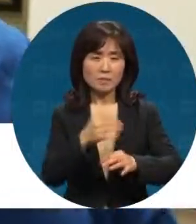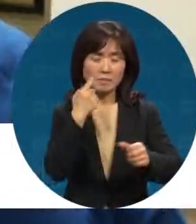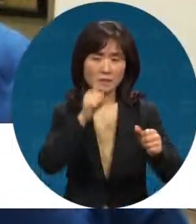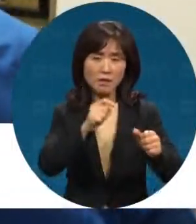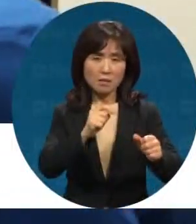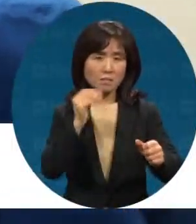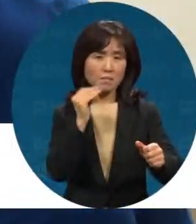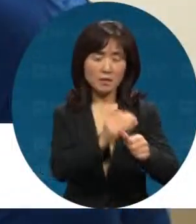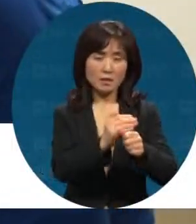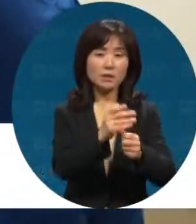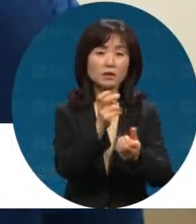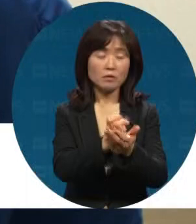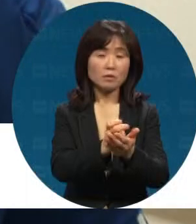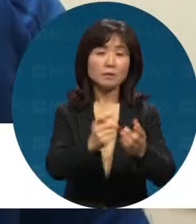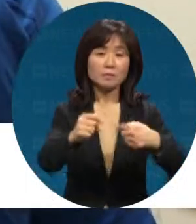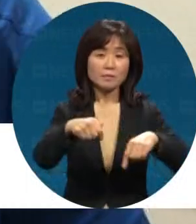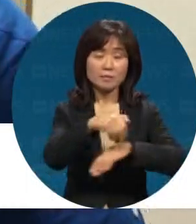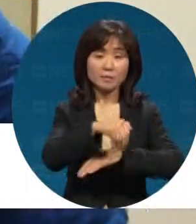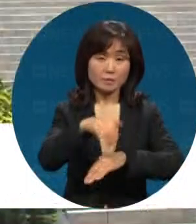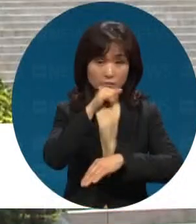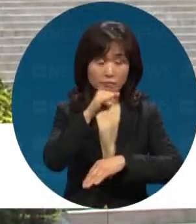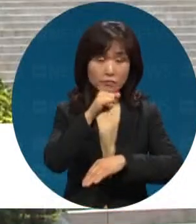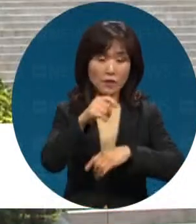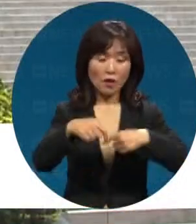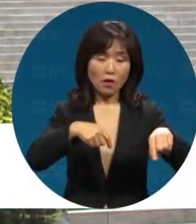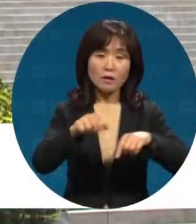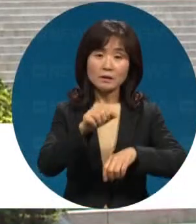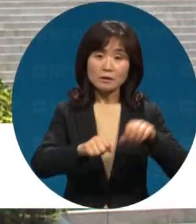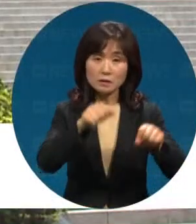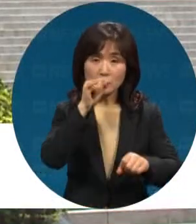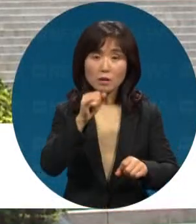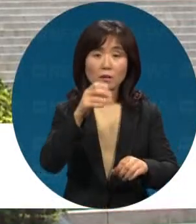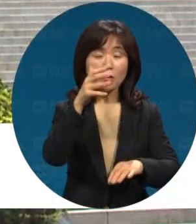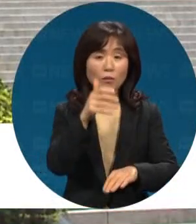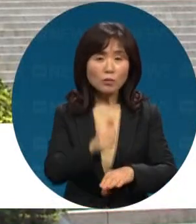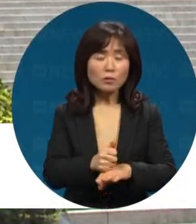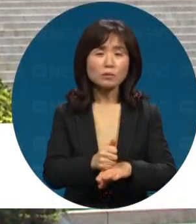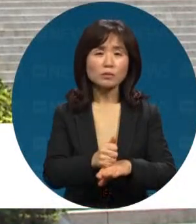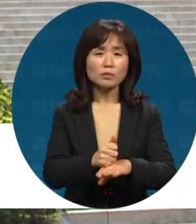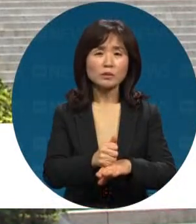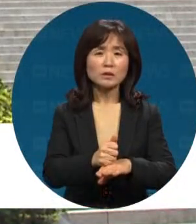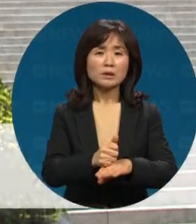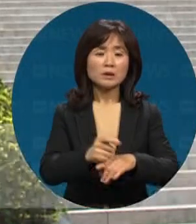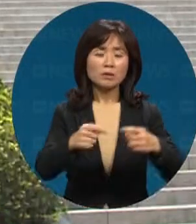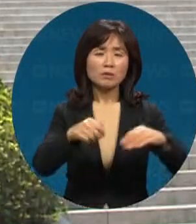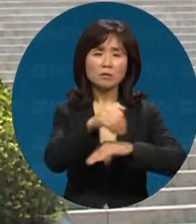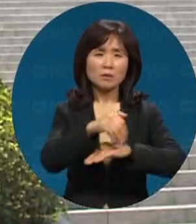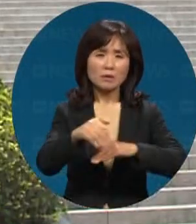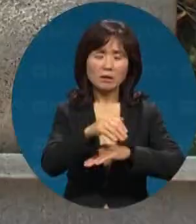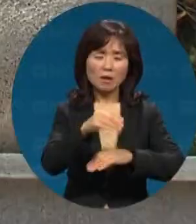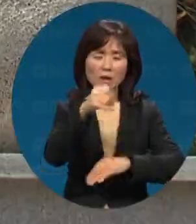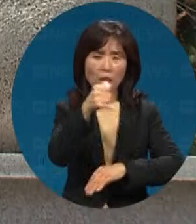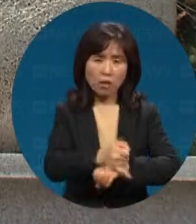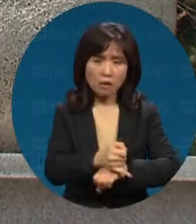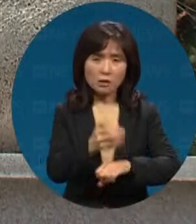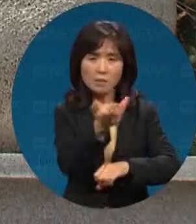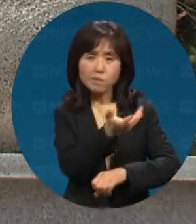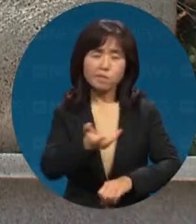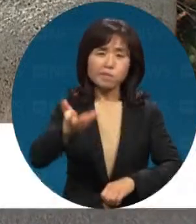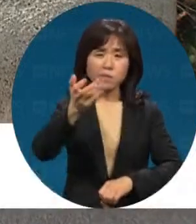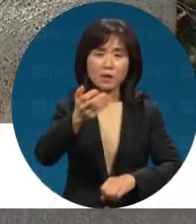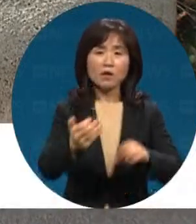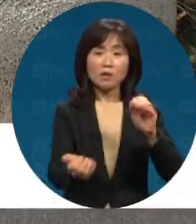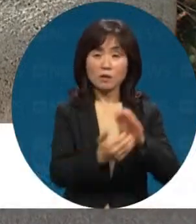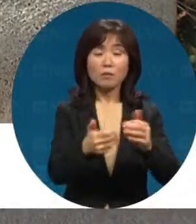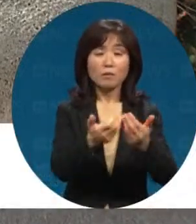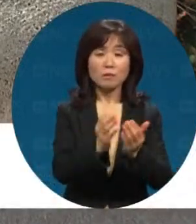그 결과 울산교육청의 청렴도는 최하위권에서 최상위권으로 도약했습니다 또 하나에도 포기하지